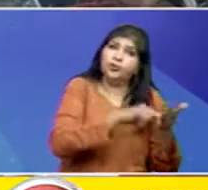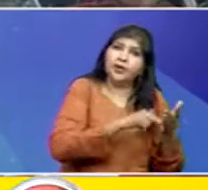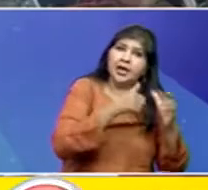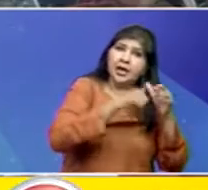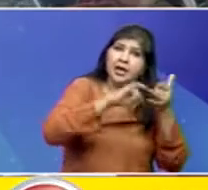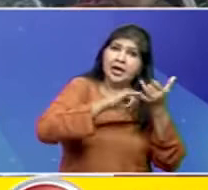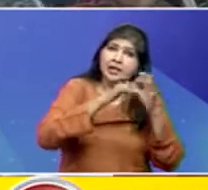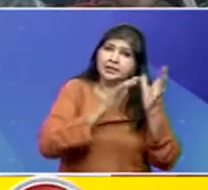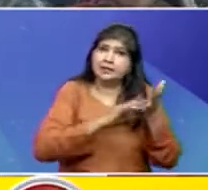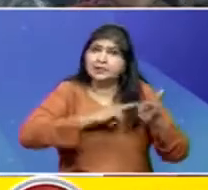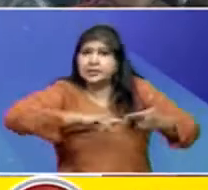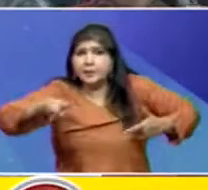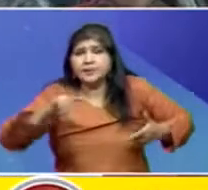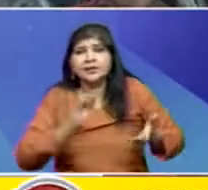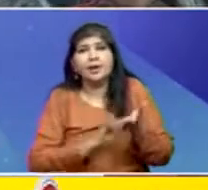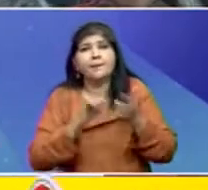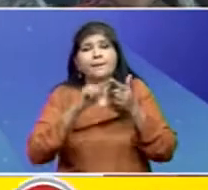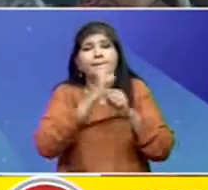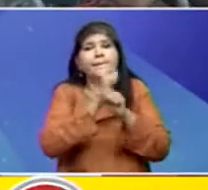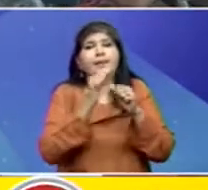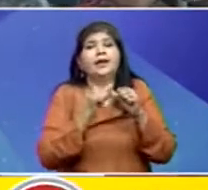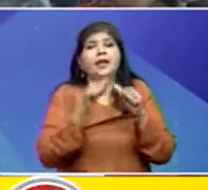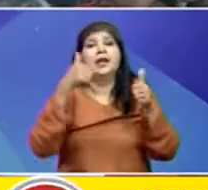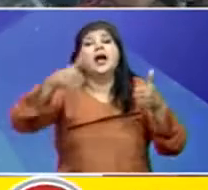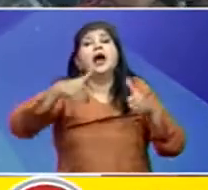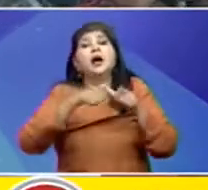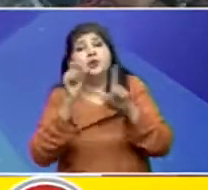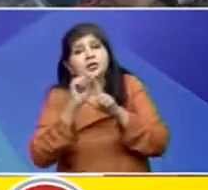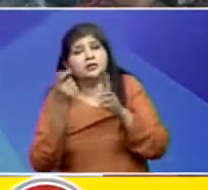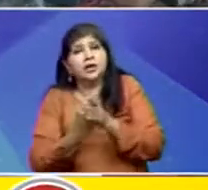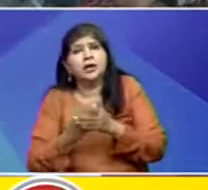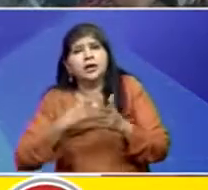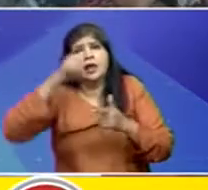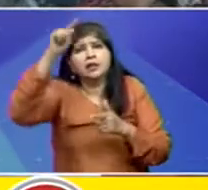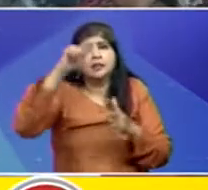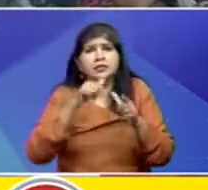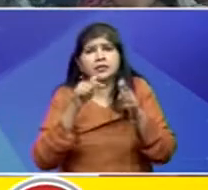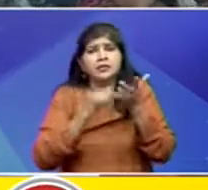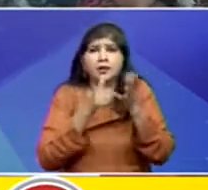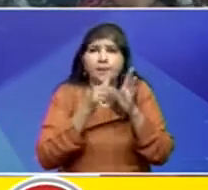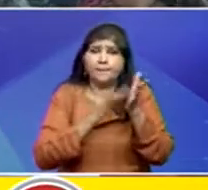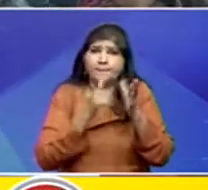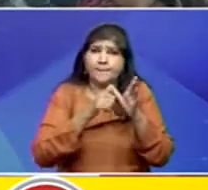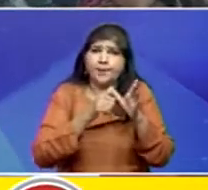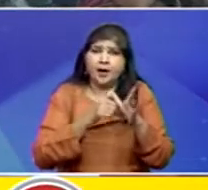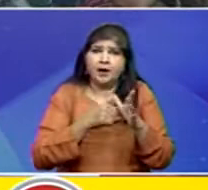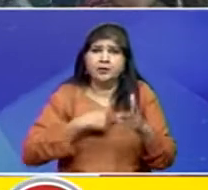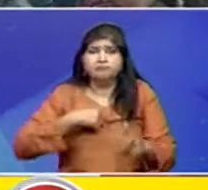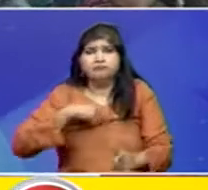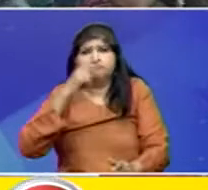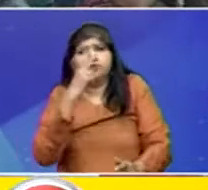से लेकर मेगालय और अरुनाचल प्रदेश के तवांग तक की अपनी यात्रा का अनुभव